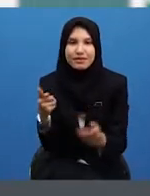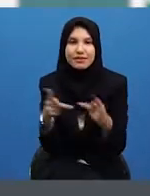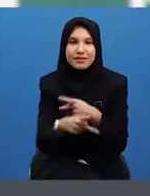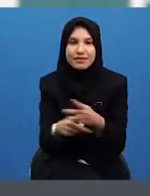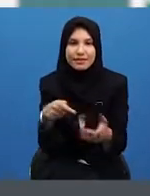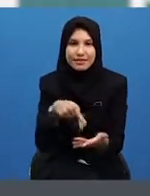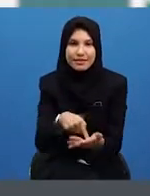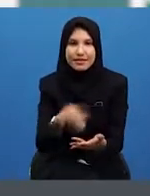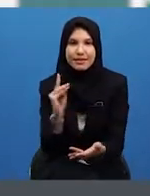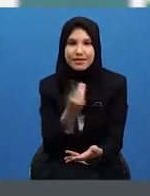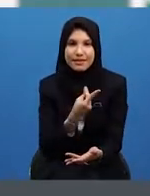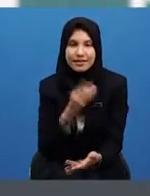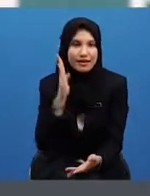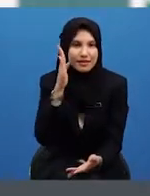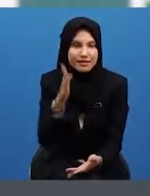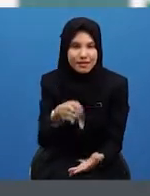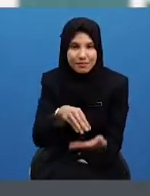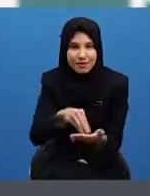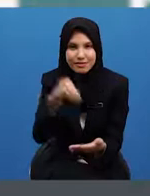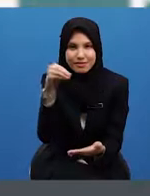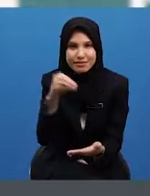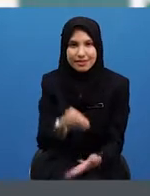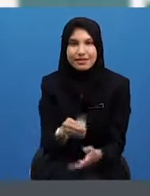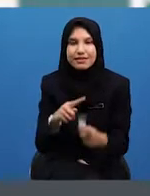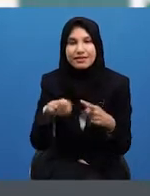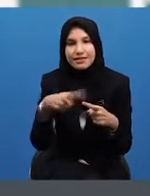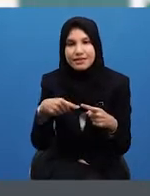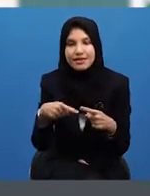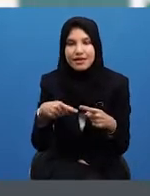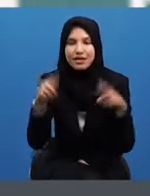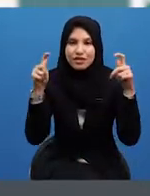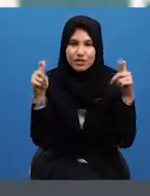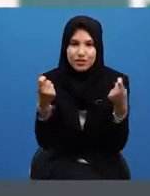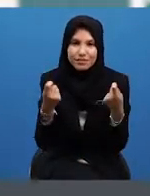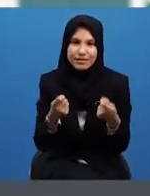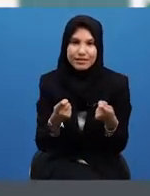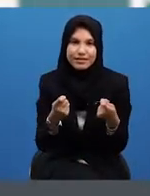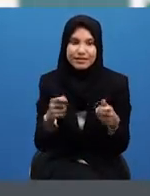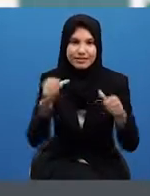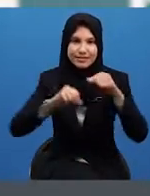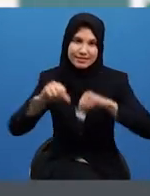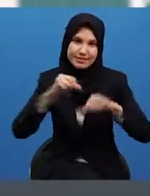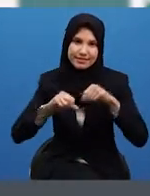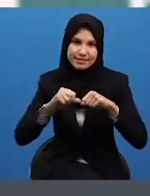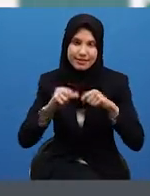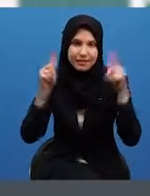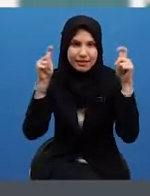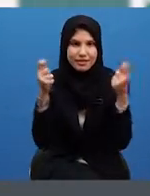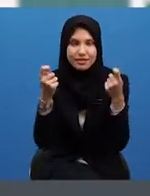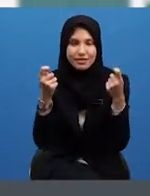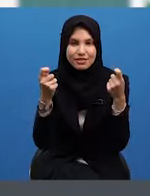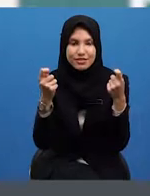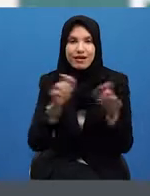kita akan belajar tentang topik sains yang bertajuk terang